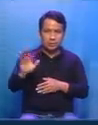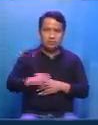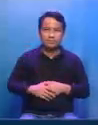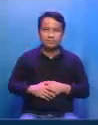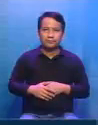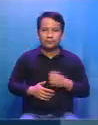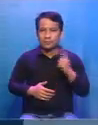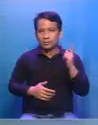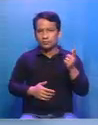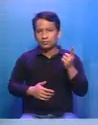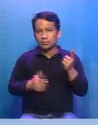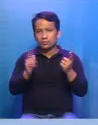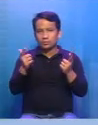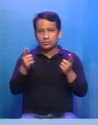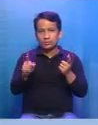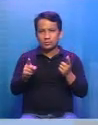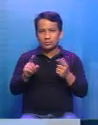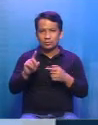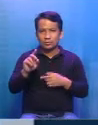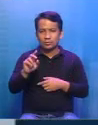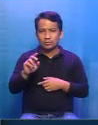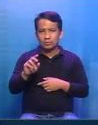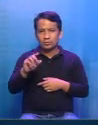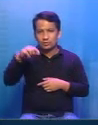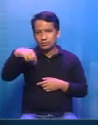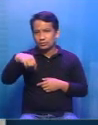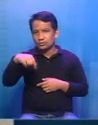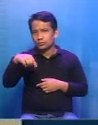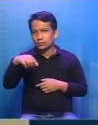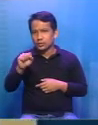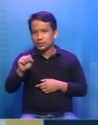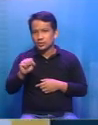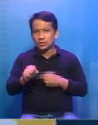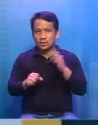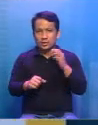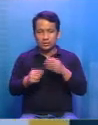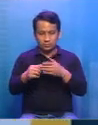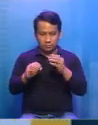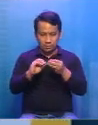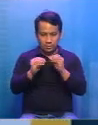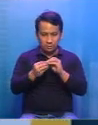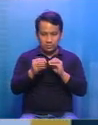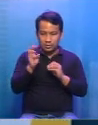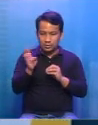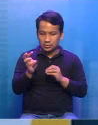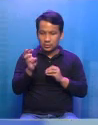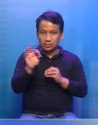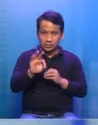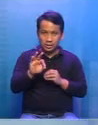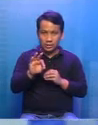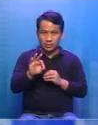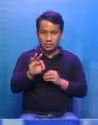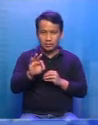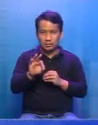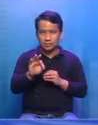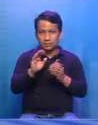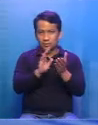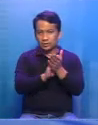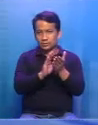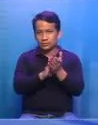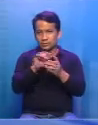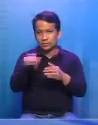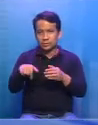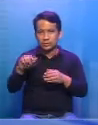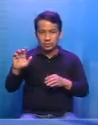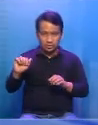sa 2021 QS Rankings, pang 69 na ang UP sa 634 na mga universidad